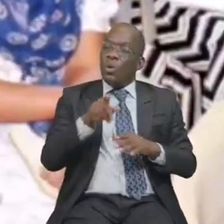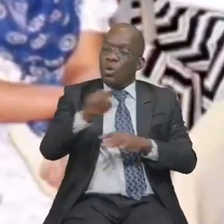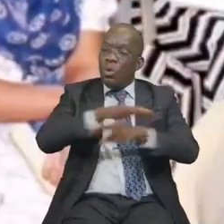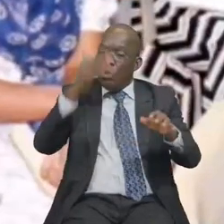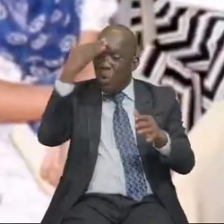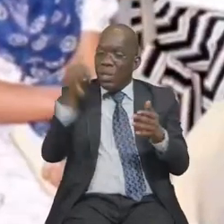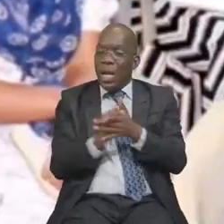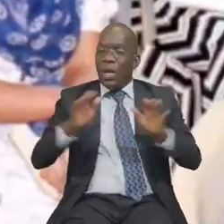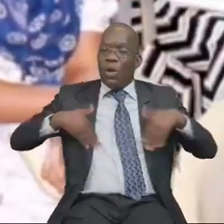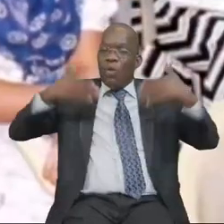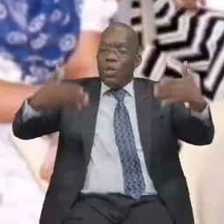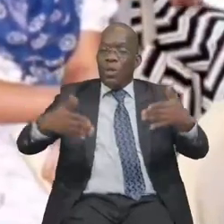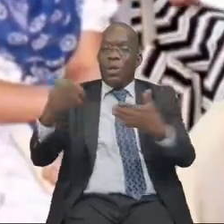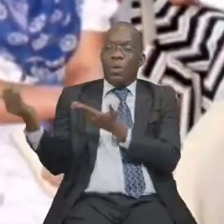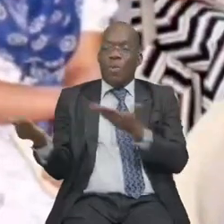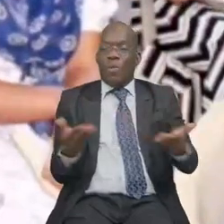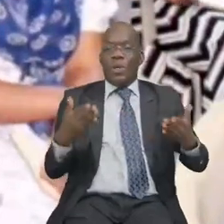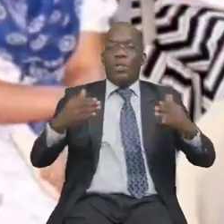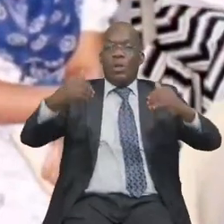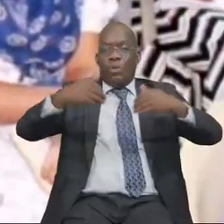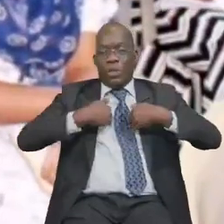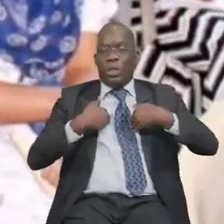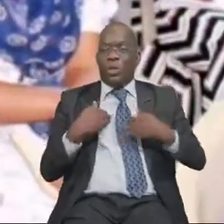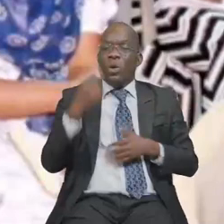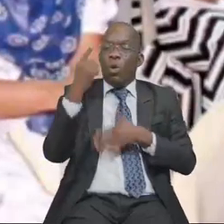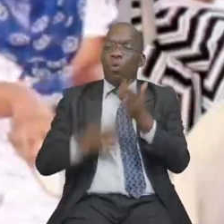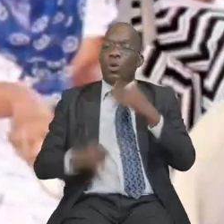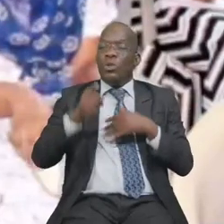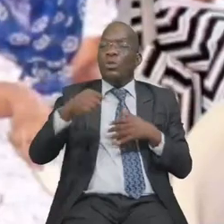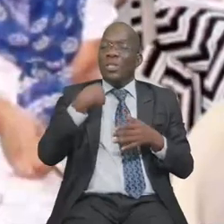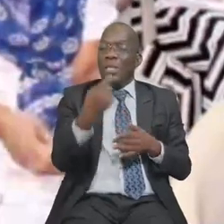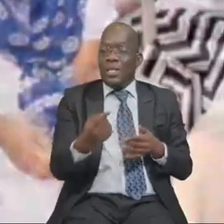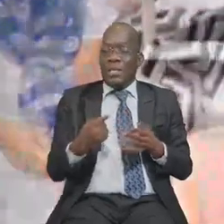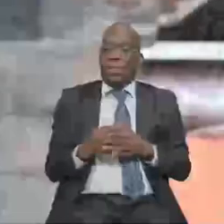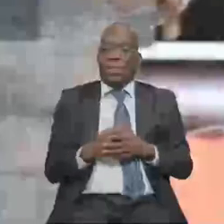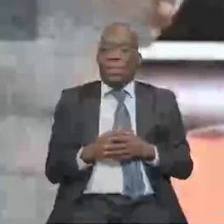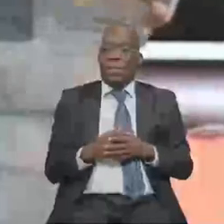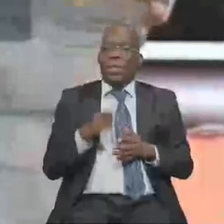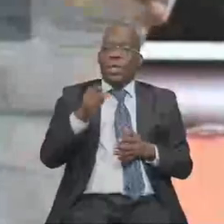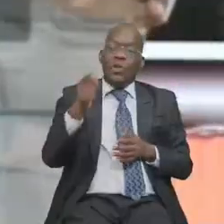la possession. Ce que tu dis, tu vois,